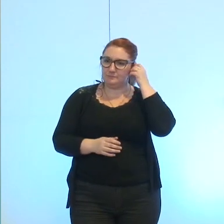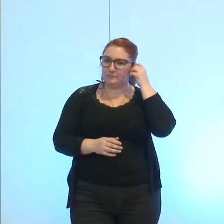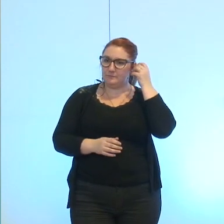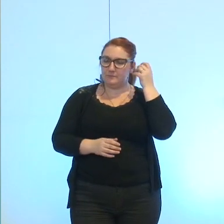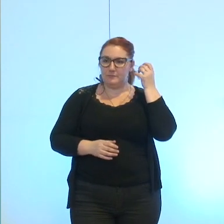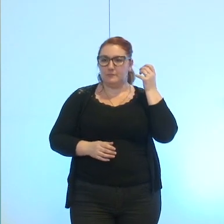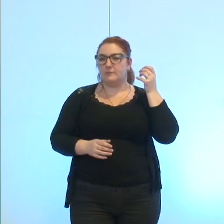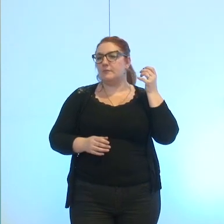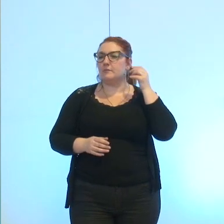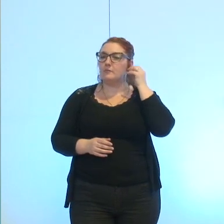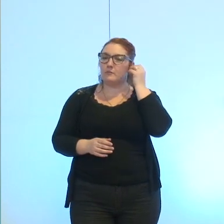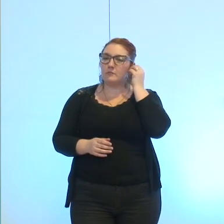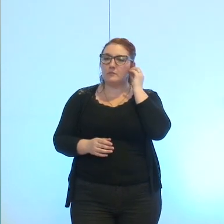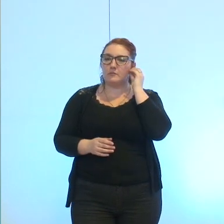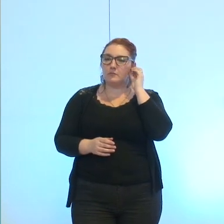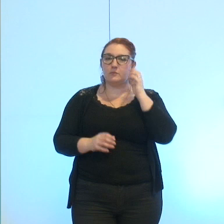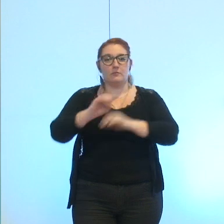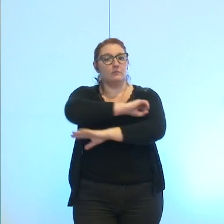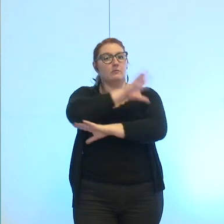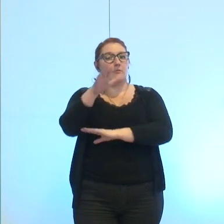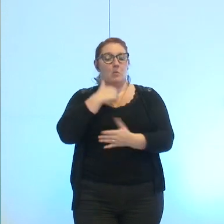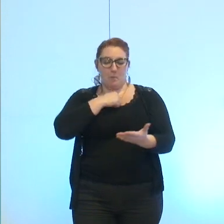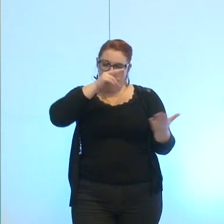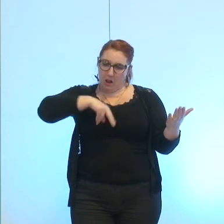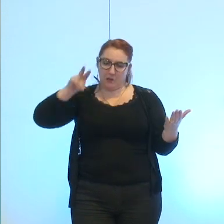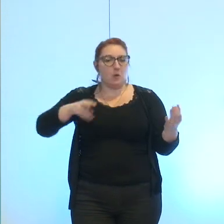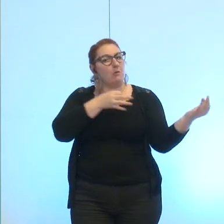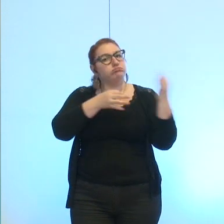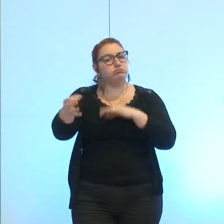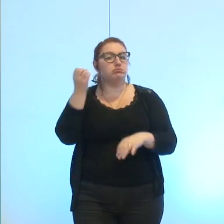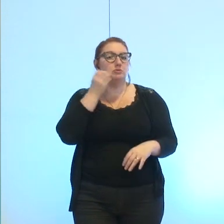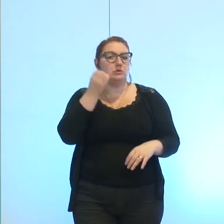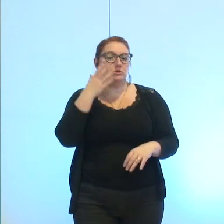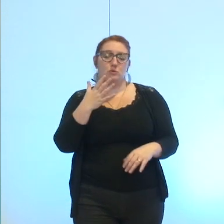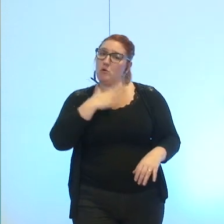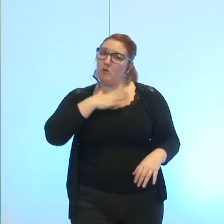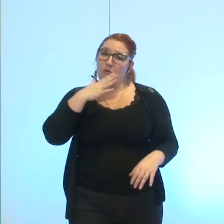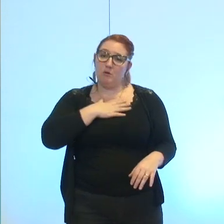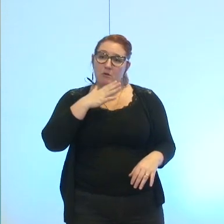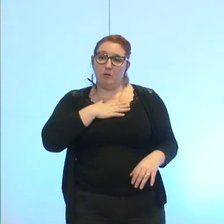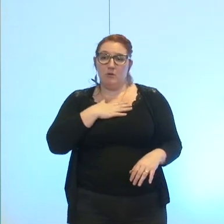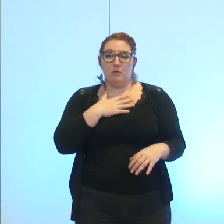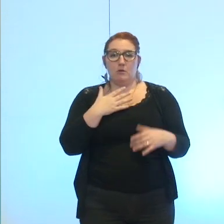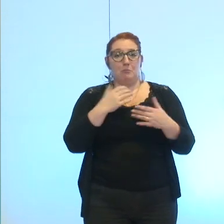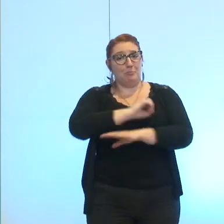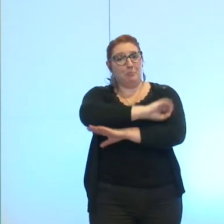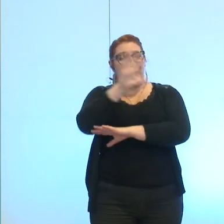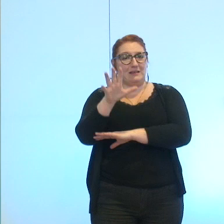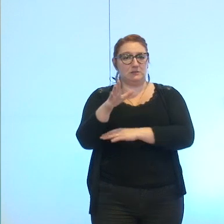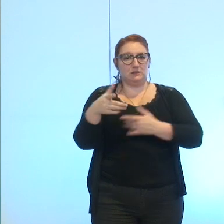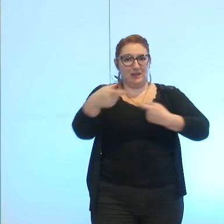euh lecteur de cette presse je ne peux que me réjouir que la solidité économique de la presse